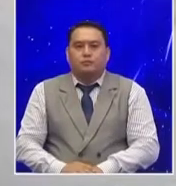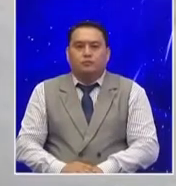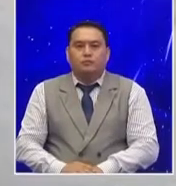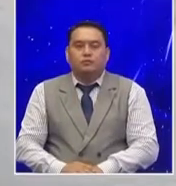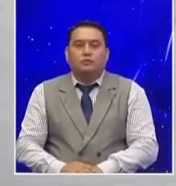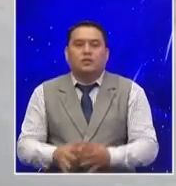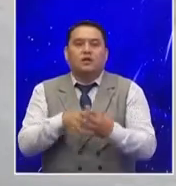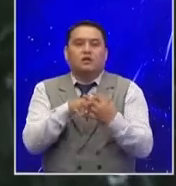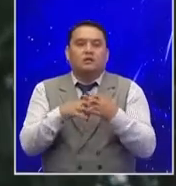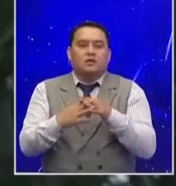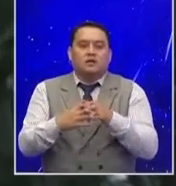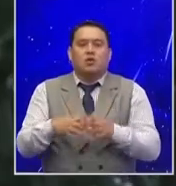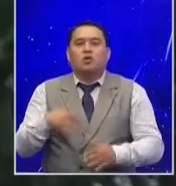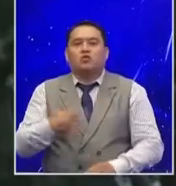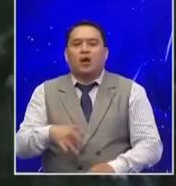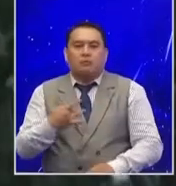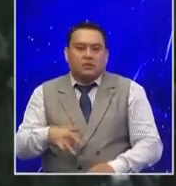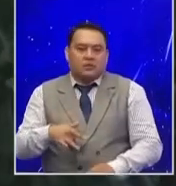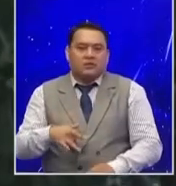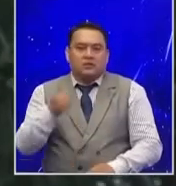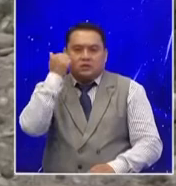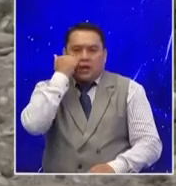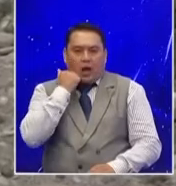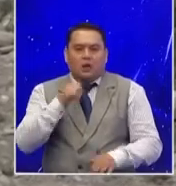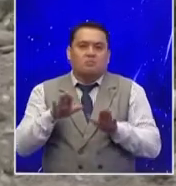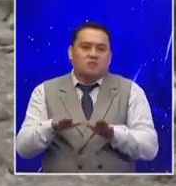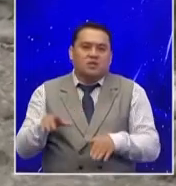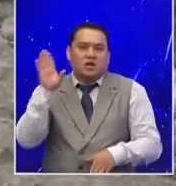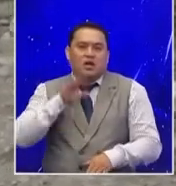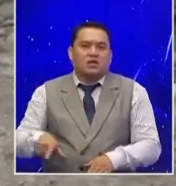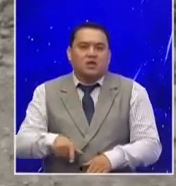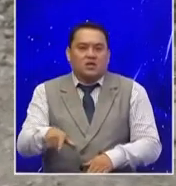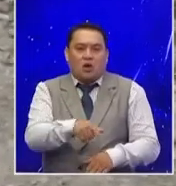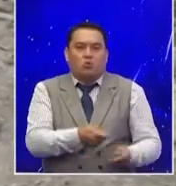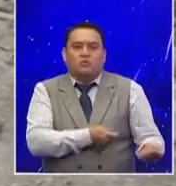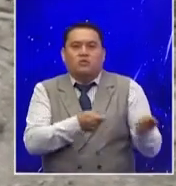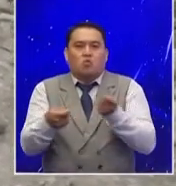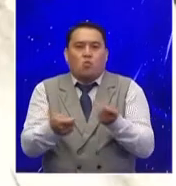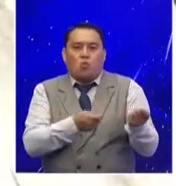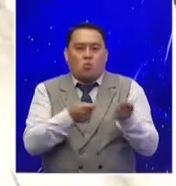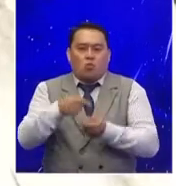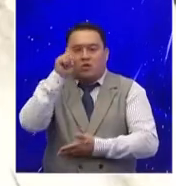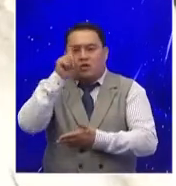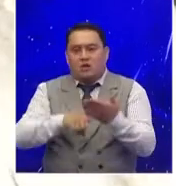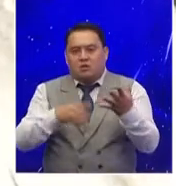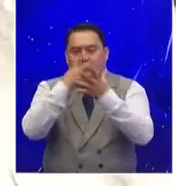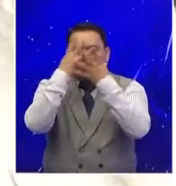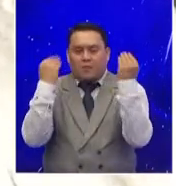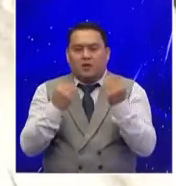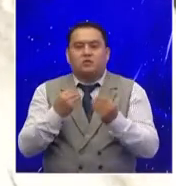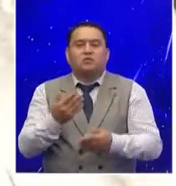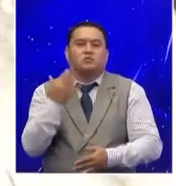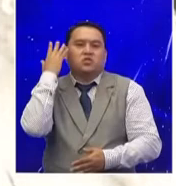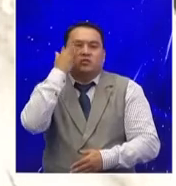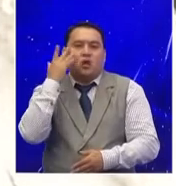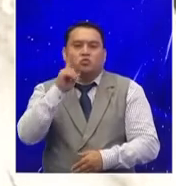Жители села Жамбыл все эти годы воду носят по старинке. С местной реки или из колодцев. Но очень скоро они надеются забыть это. С июня текущего